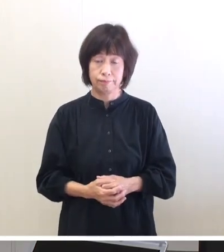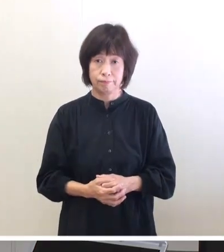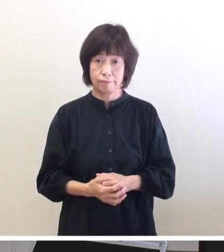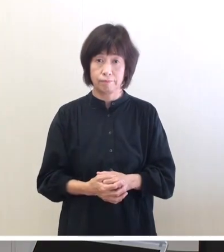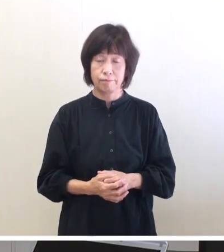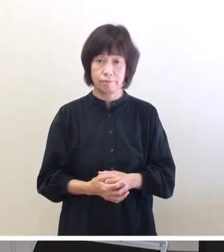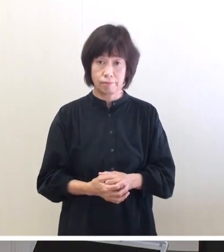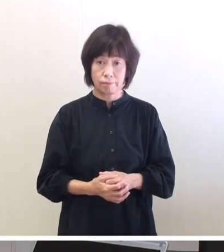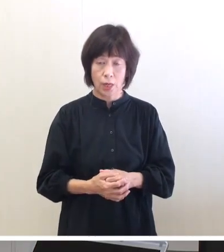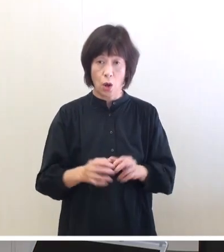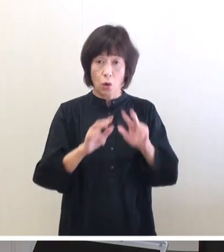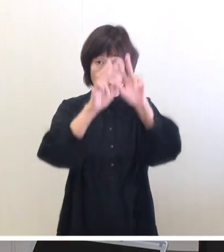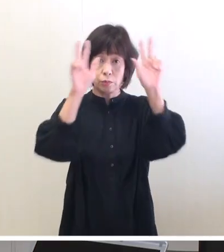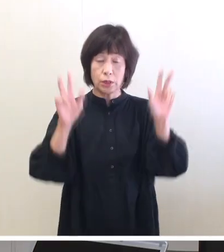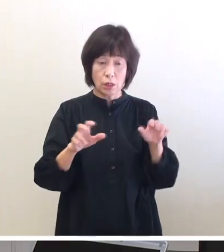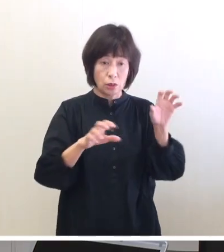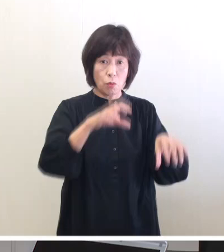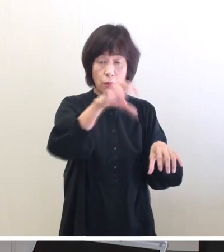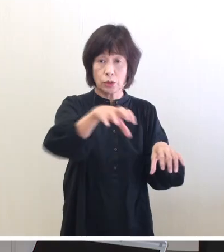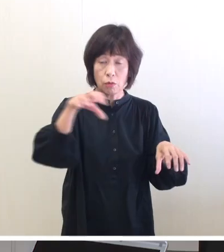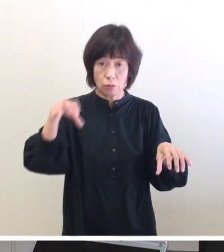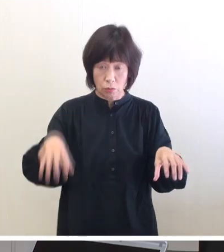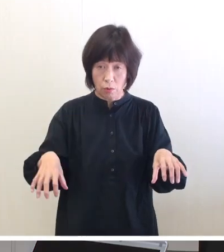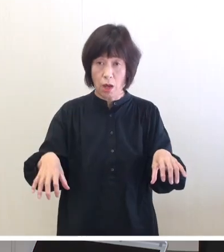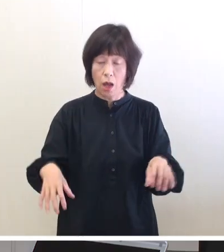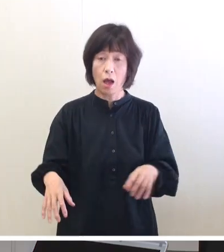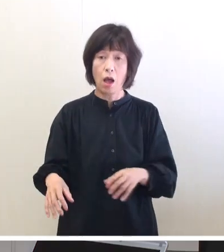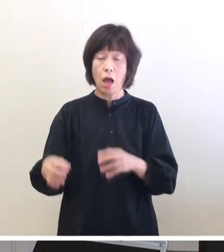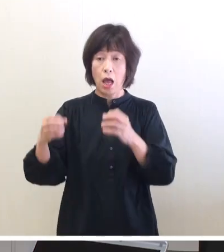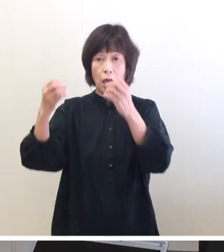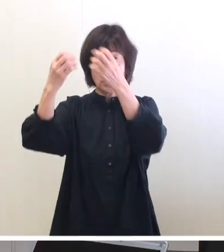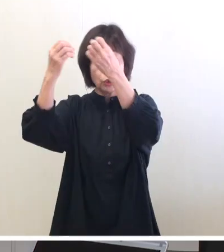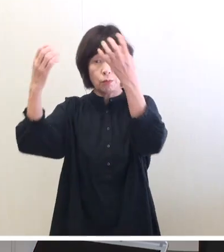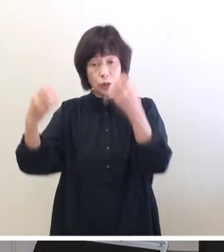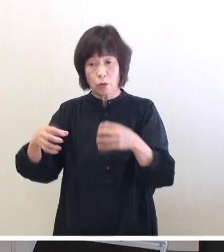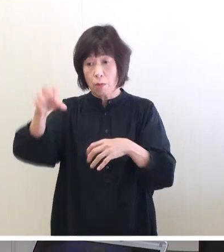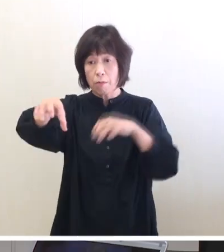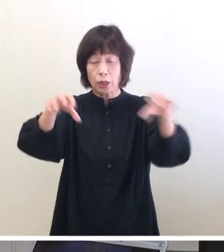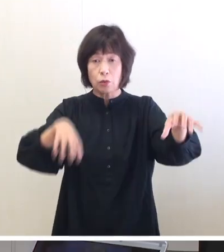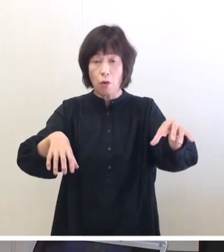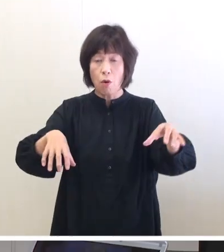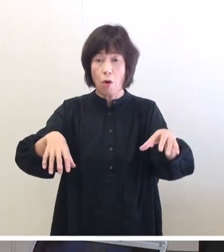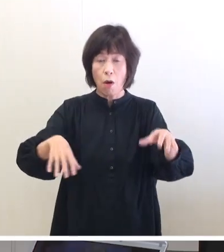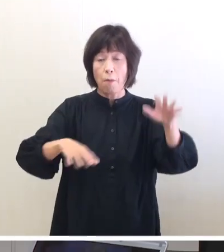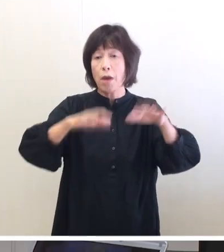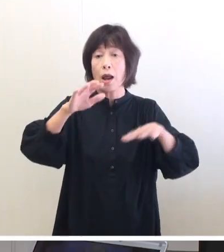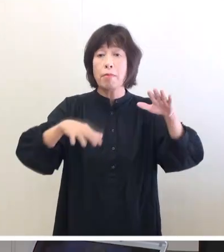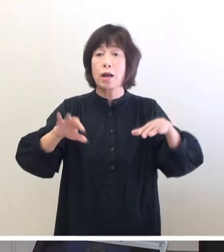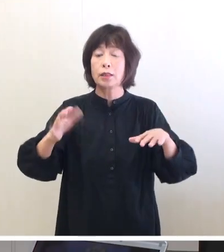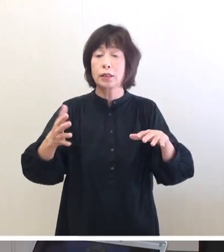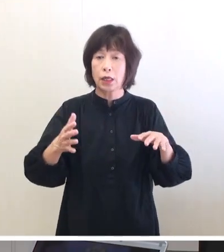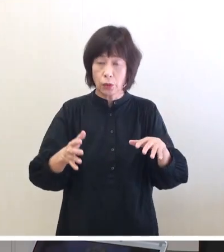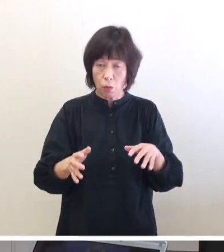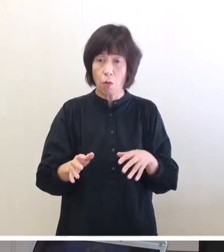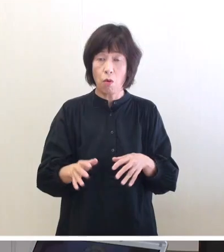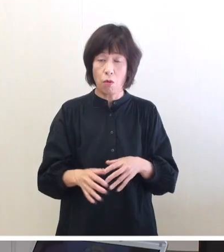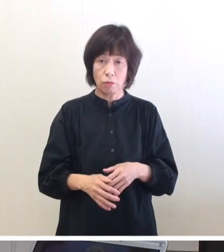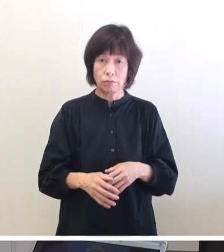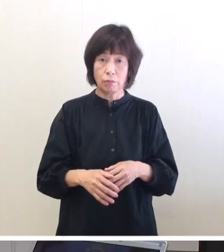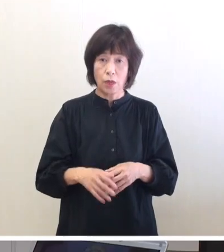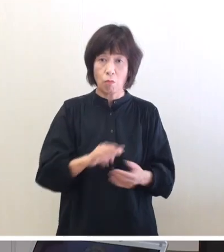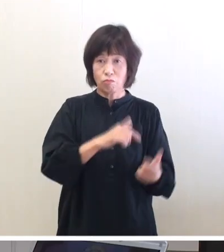が、全面的にではありませんけれども、このイルミネーションによってつながれて線にな